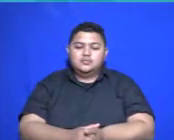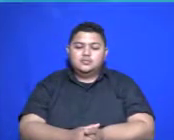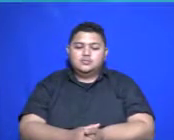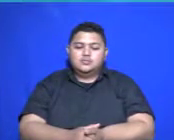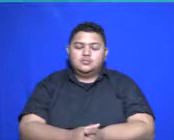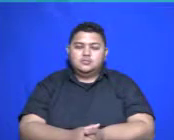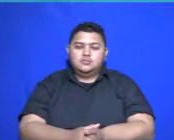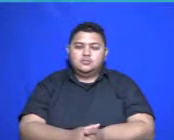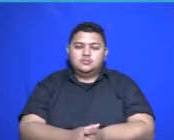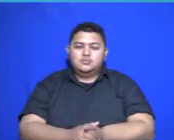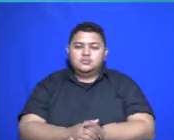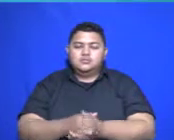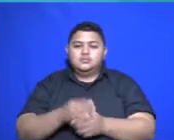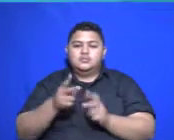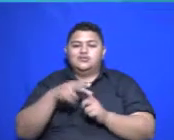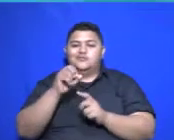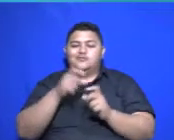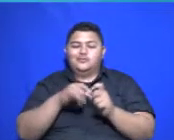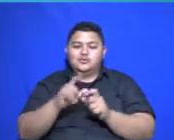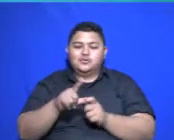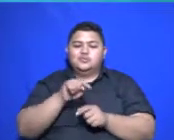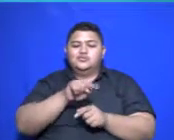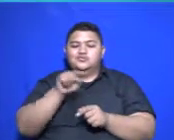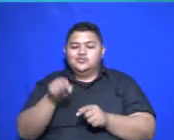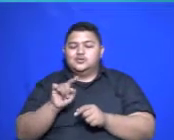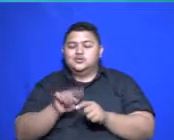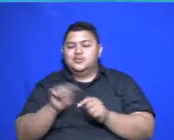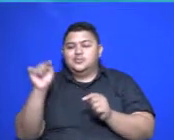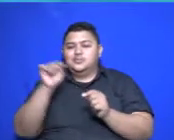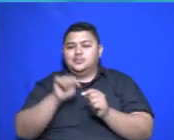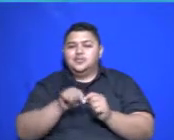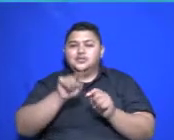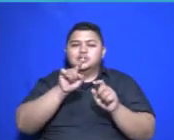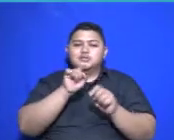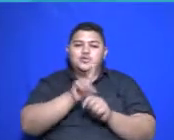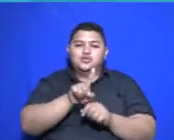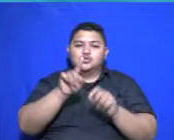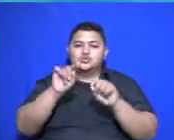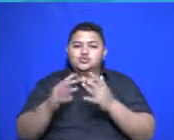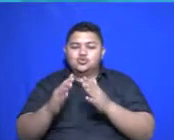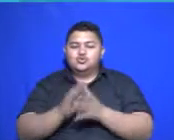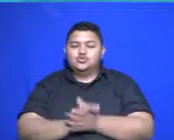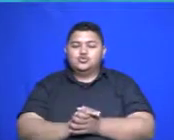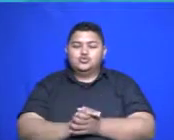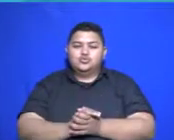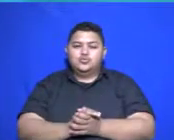92 sampai 98. Ini bisa mampu sampai 110 RON-nya.